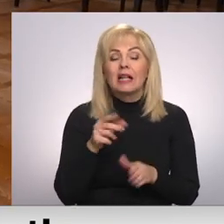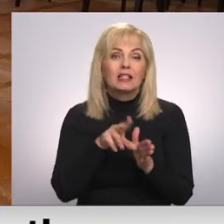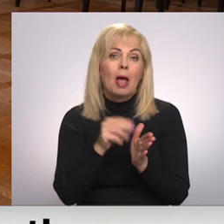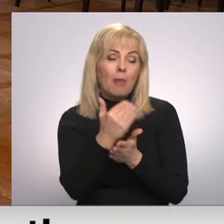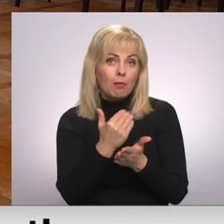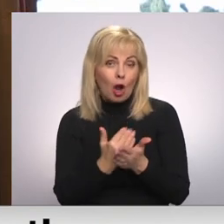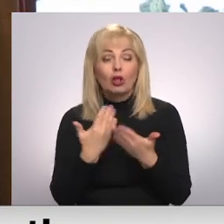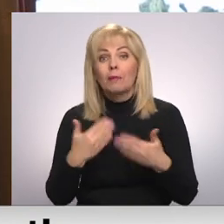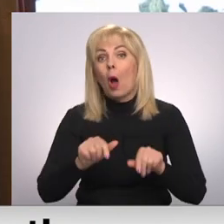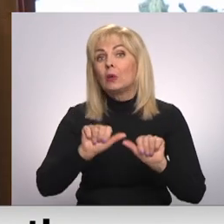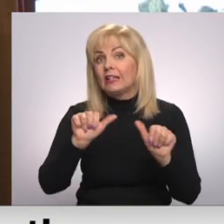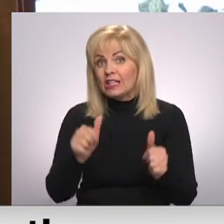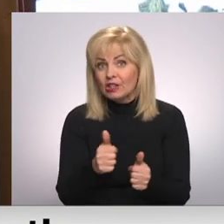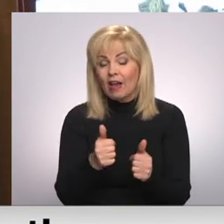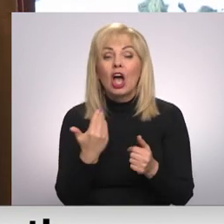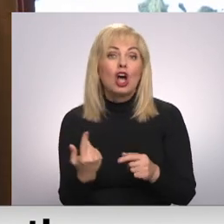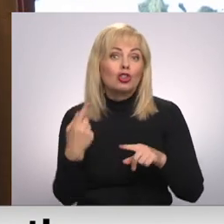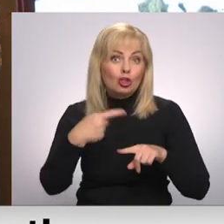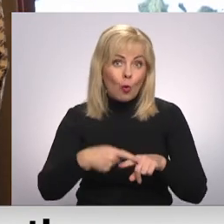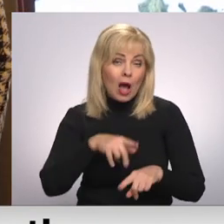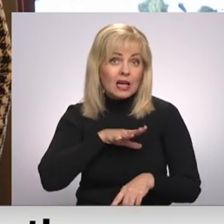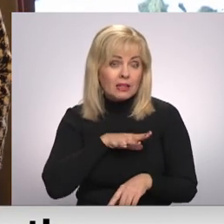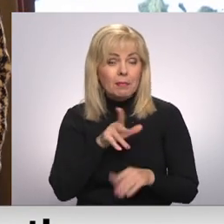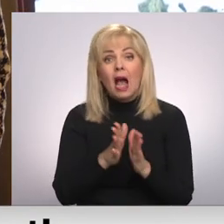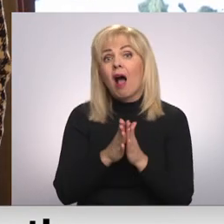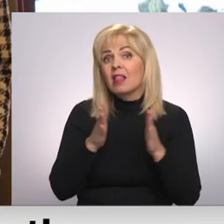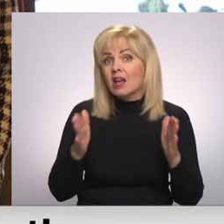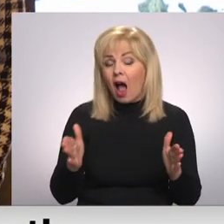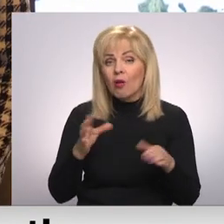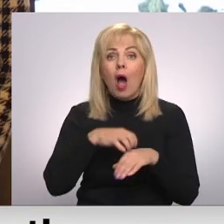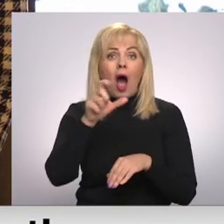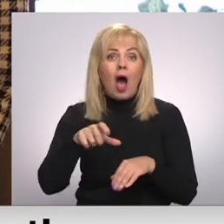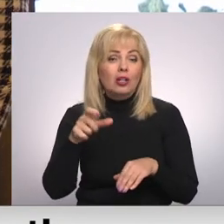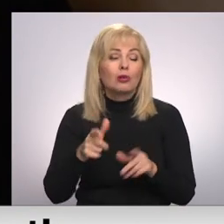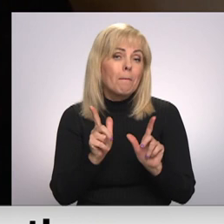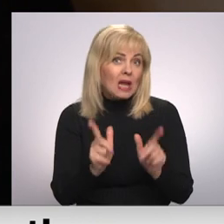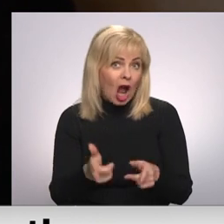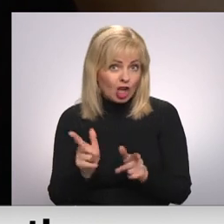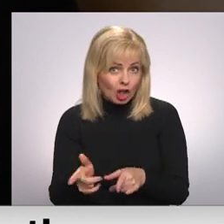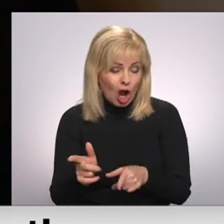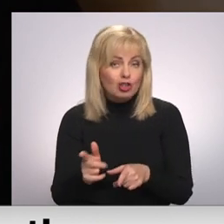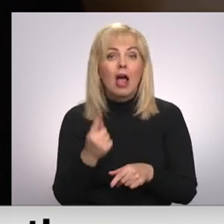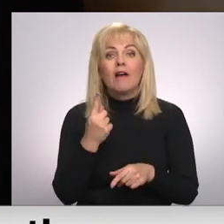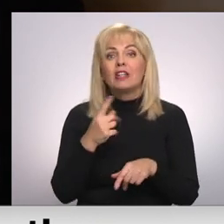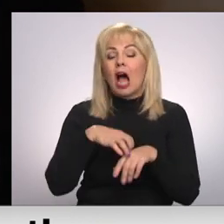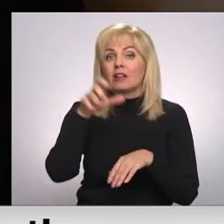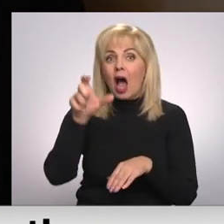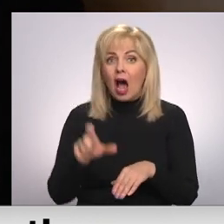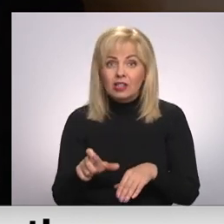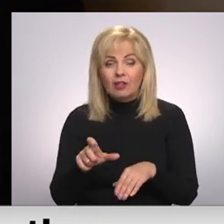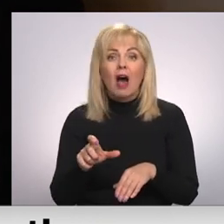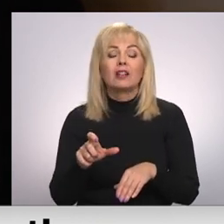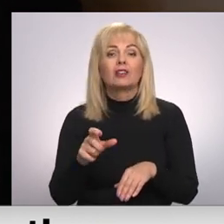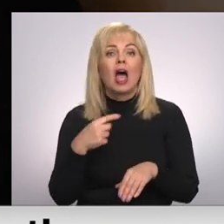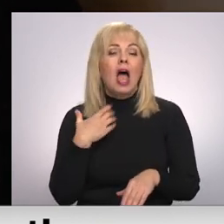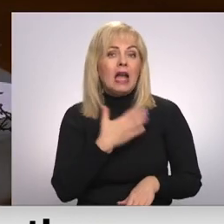programma izveidota. Tomēr tikai šoreiz ir bijusi tik liela topošo ārstu atsaucība. Tā būs viena ārsta interniste,